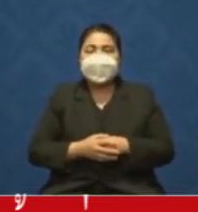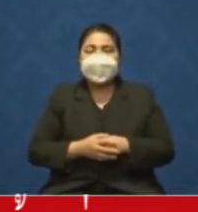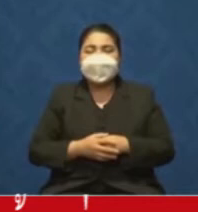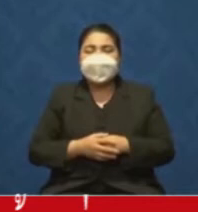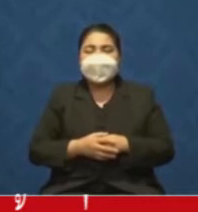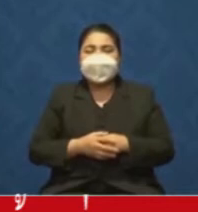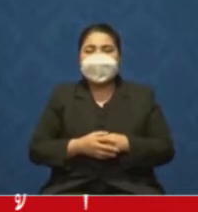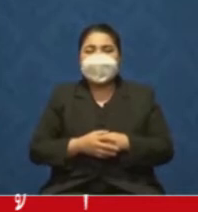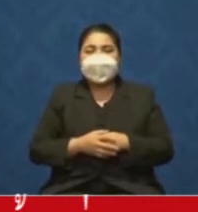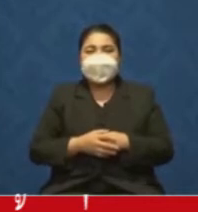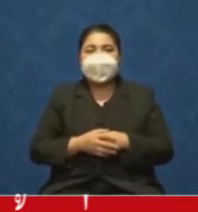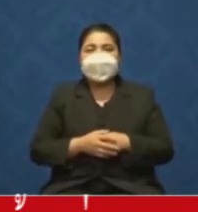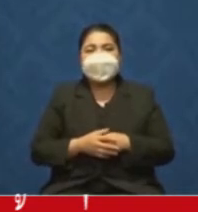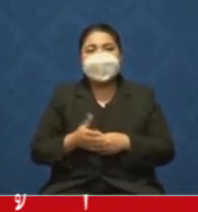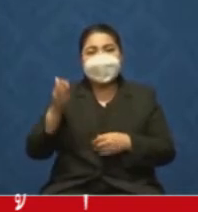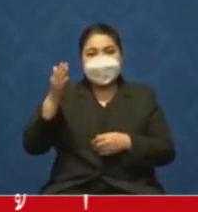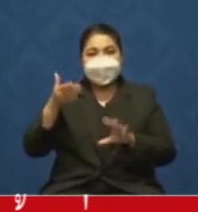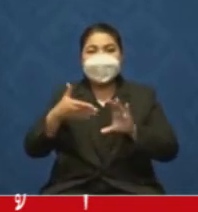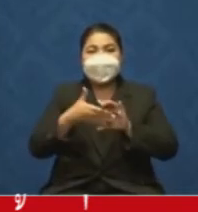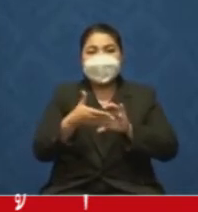ขอสไตแรกเลยครับ